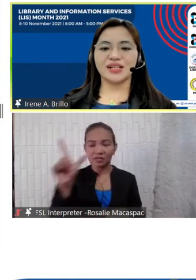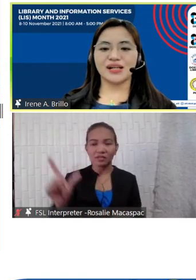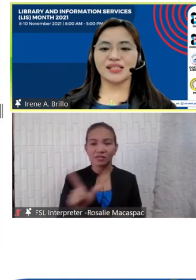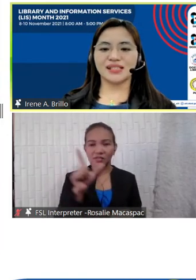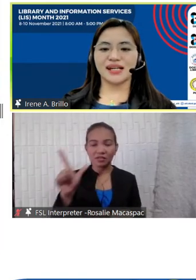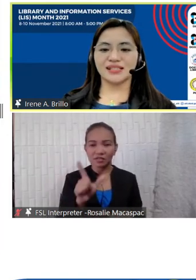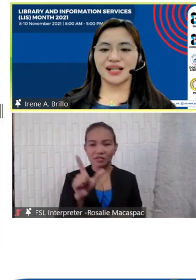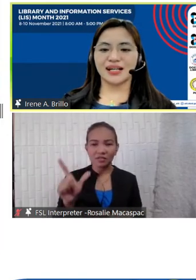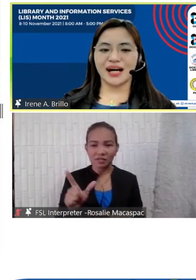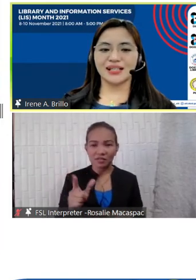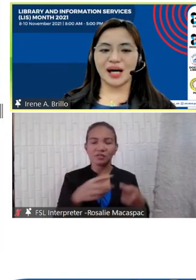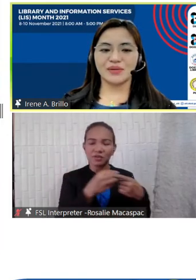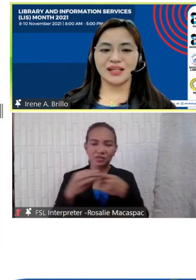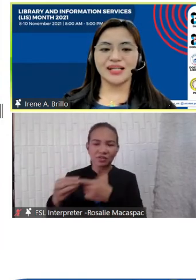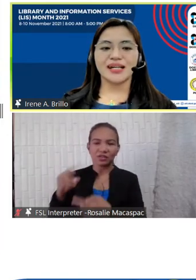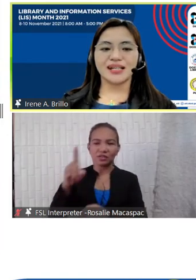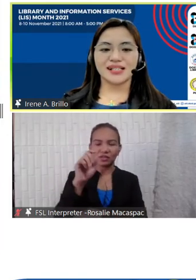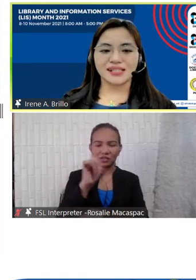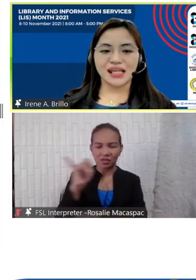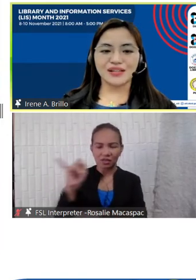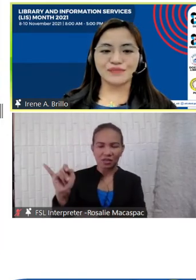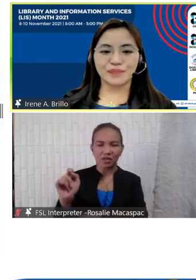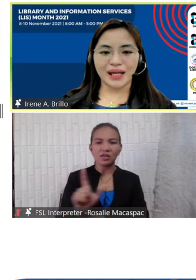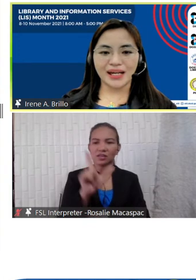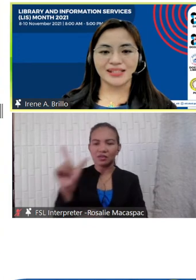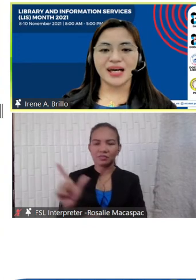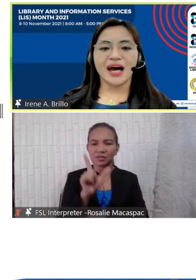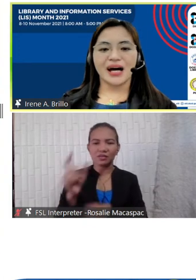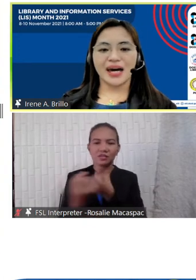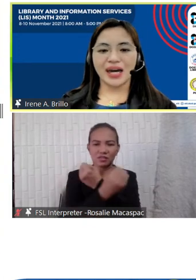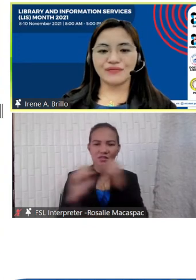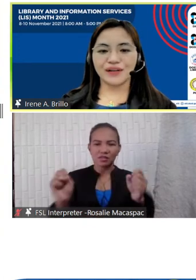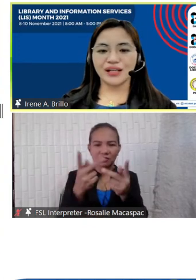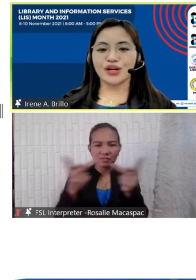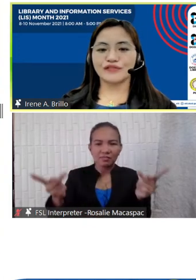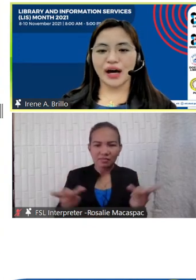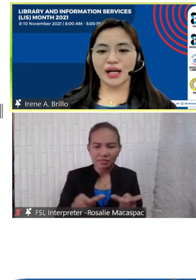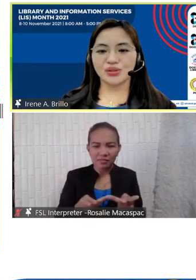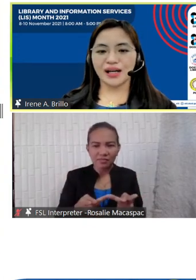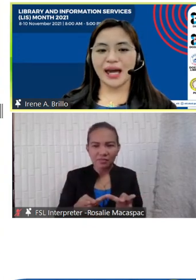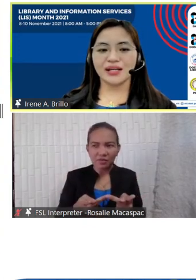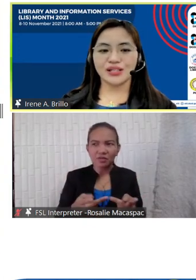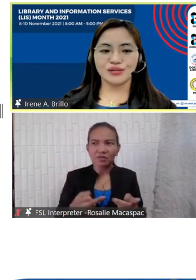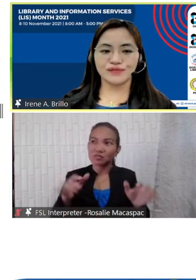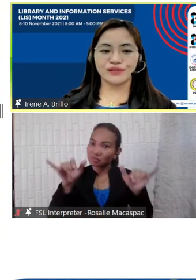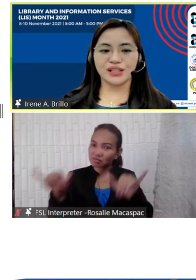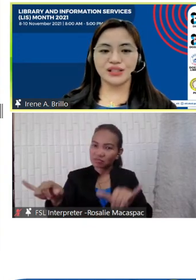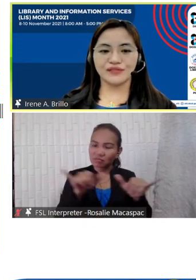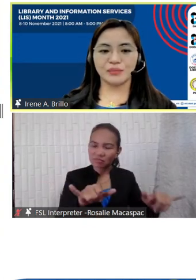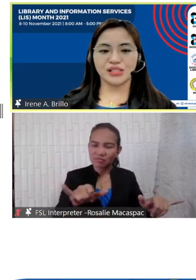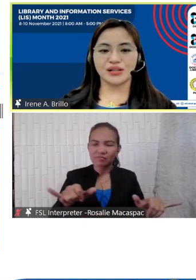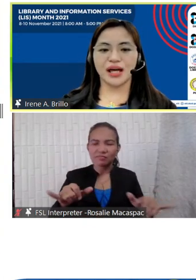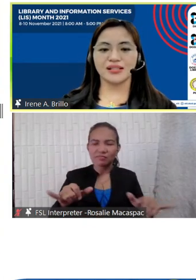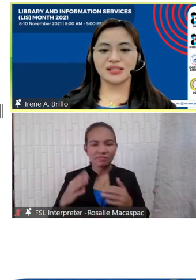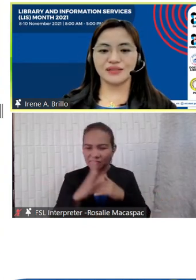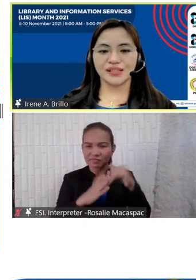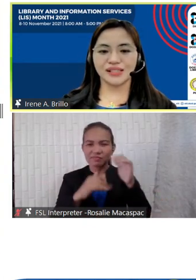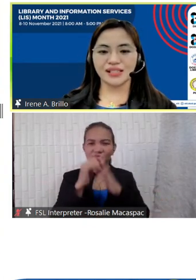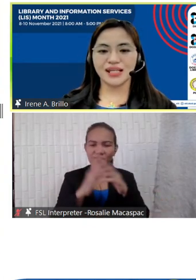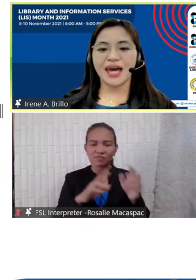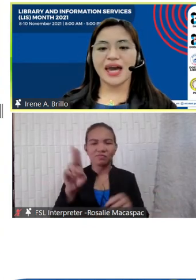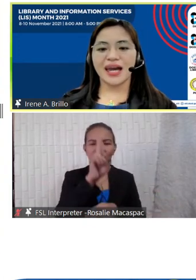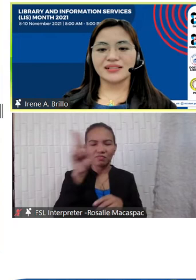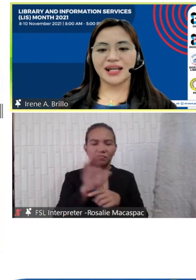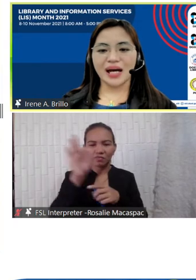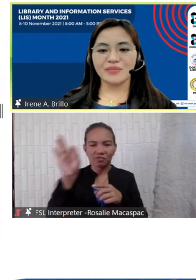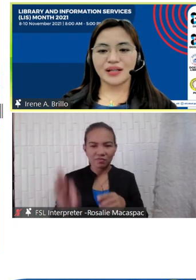especially DOST-STII Library, is a safe place, a haven of factual and useful information and